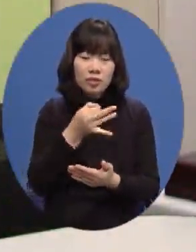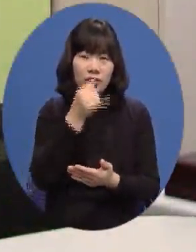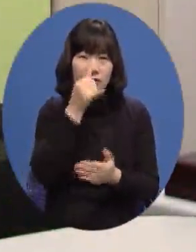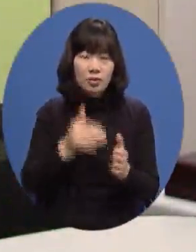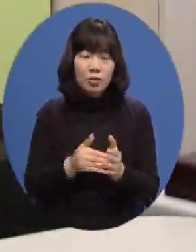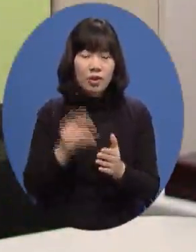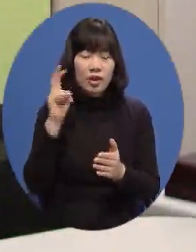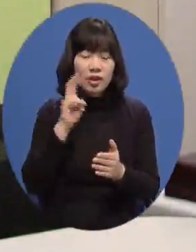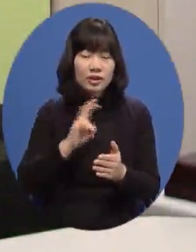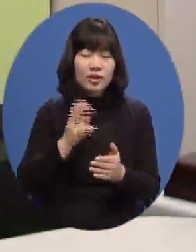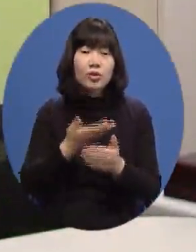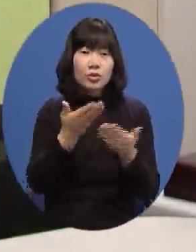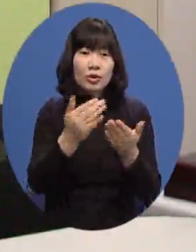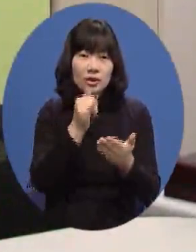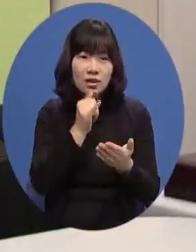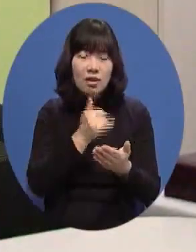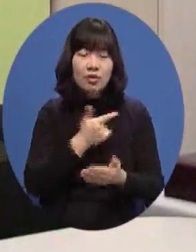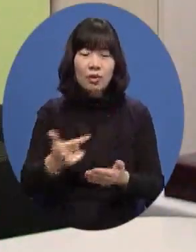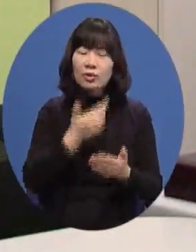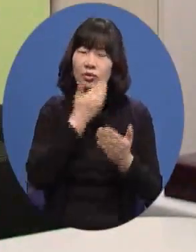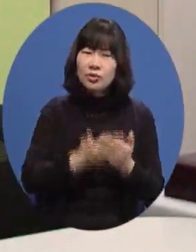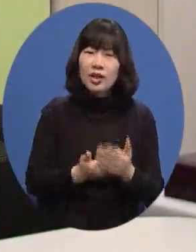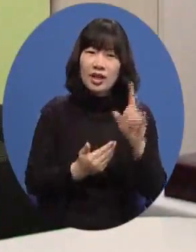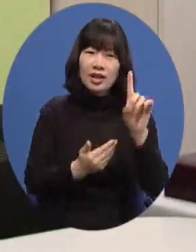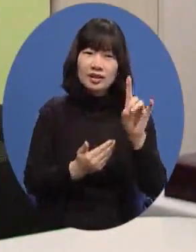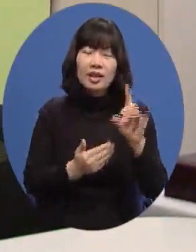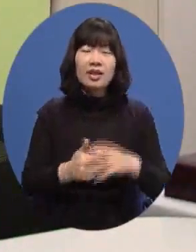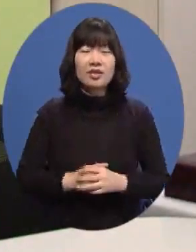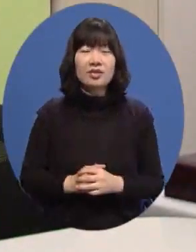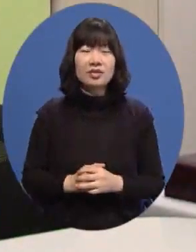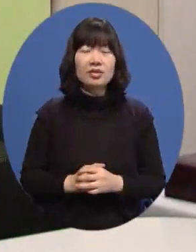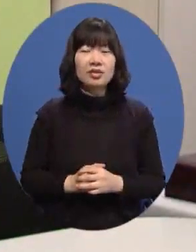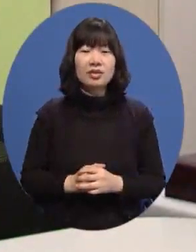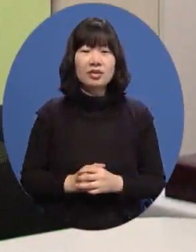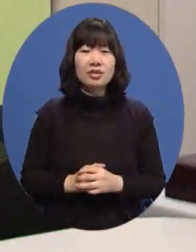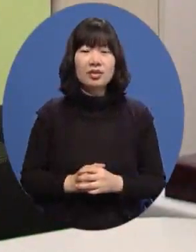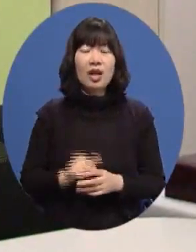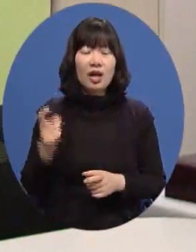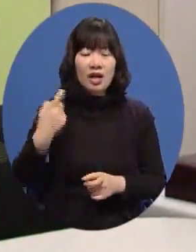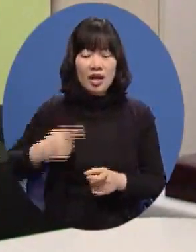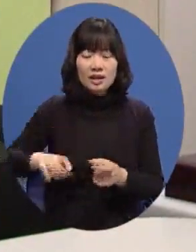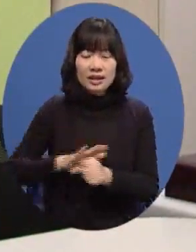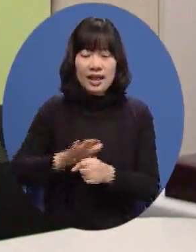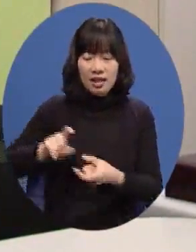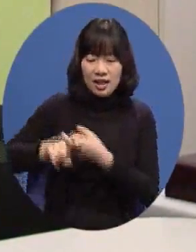또 들려준다는 것은 매우 중요한 어떤 하나의 본딩, 즉 어떤 애착의 끈,